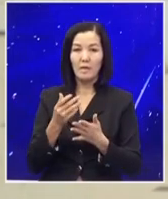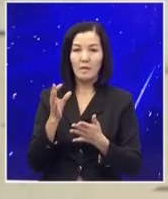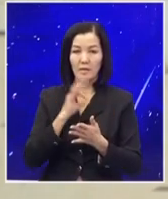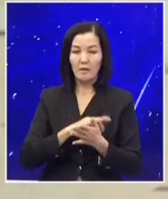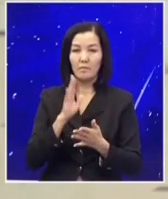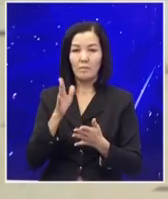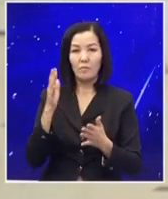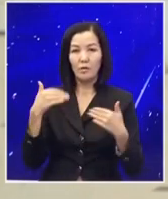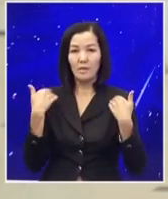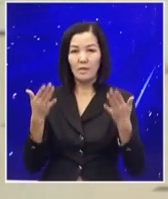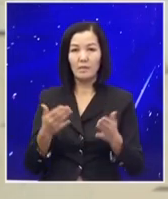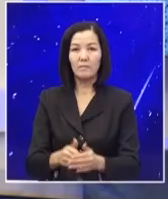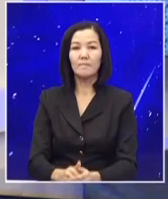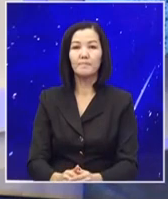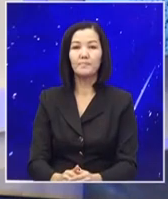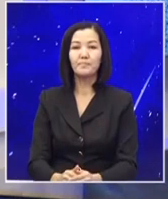болуына тілектеспін.